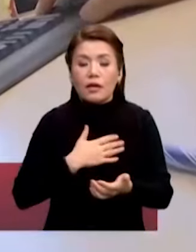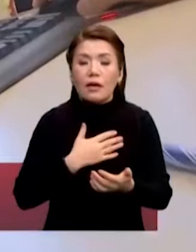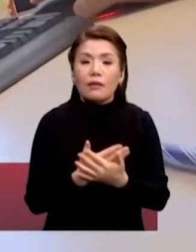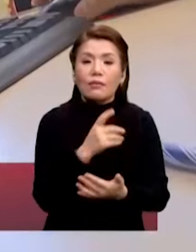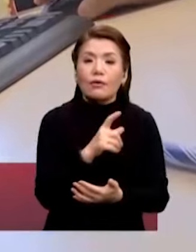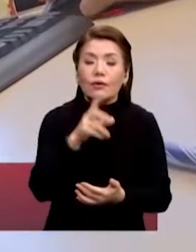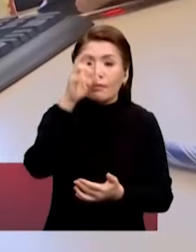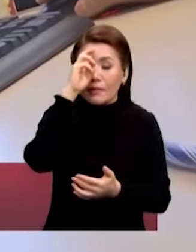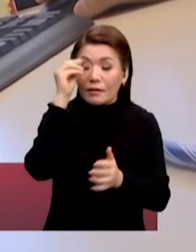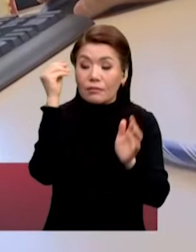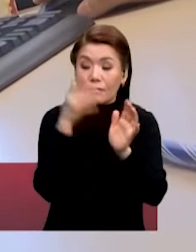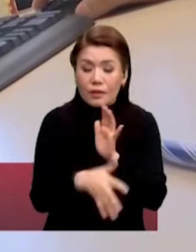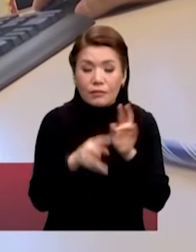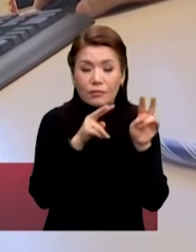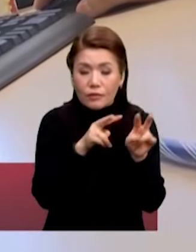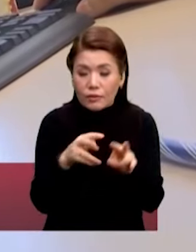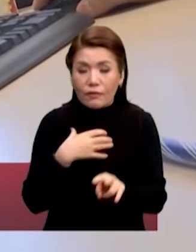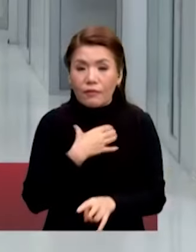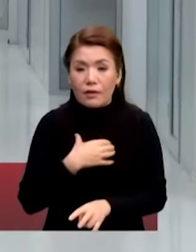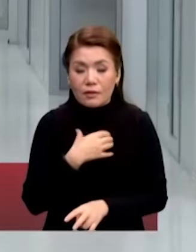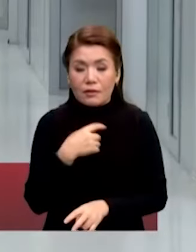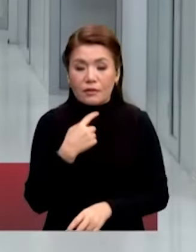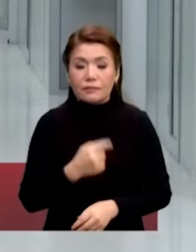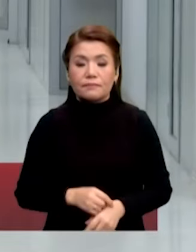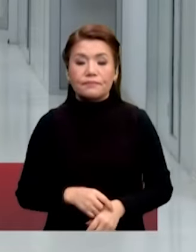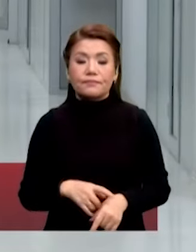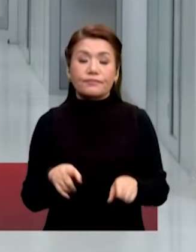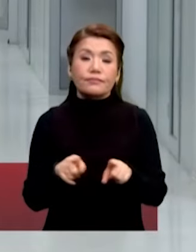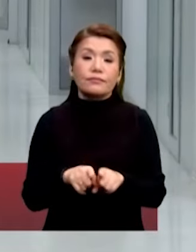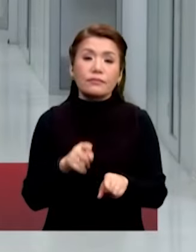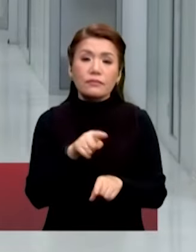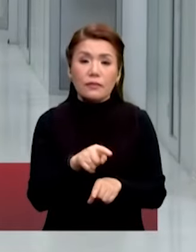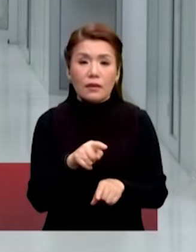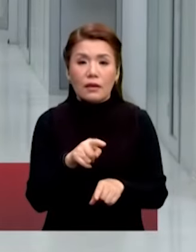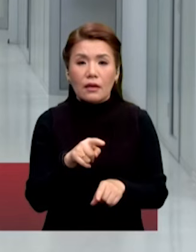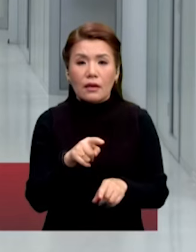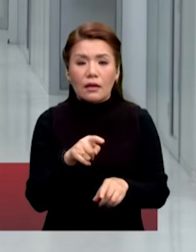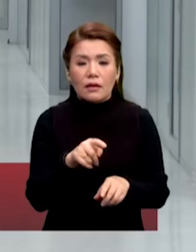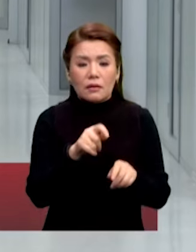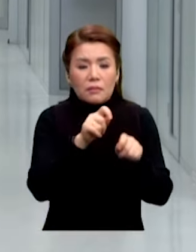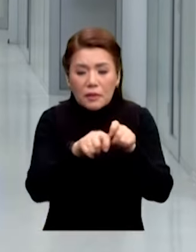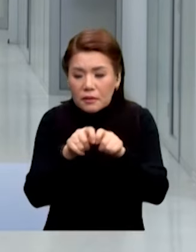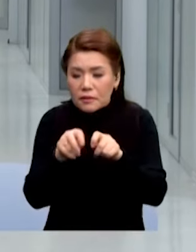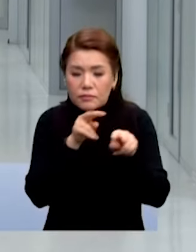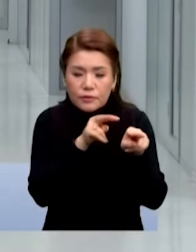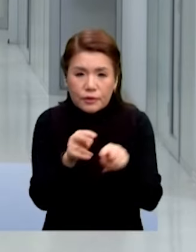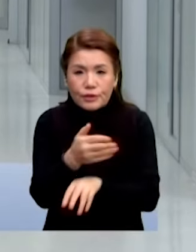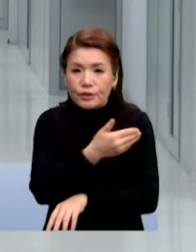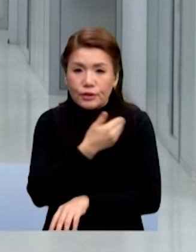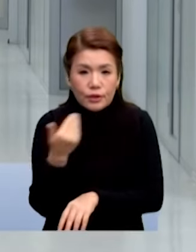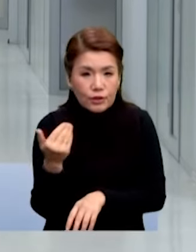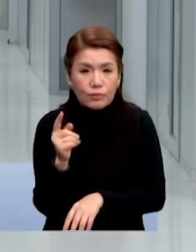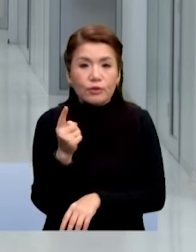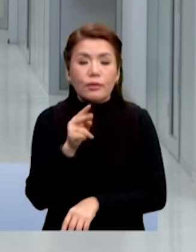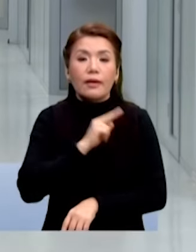мемлекет шығындарын қадағалауды күшейту керек деген пікірде. Бұл бақылау жоқтығының себебі. Өйткені бізде